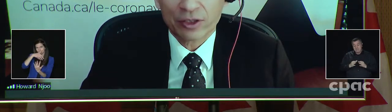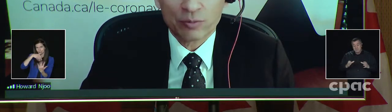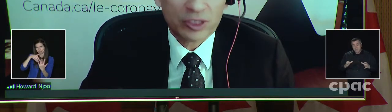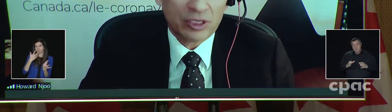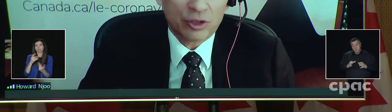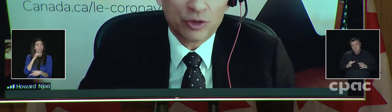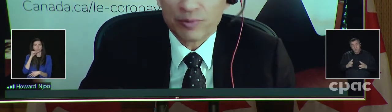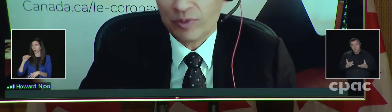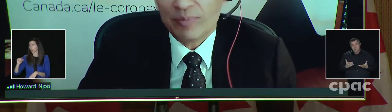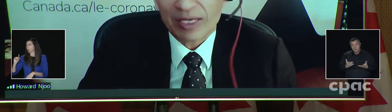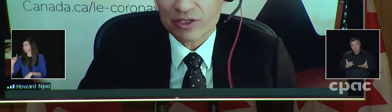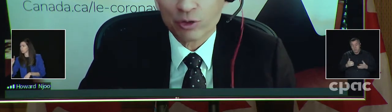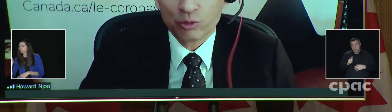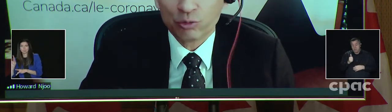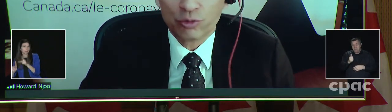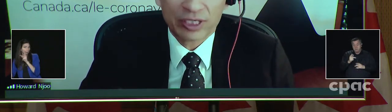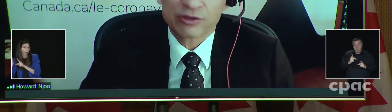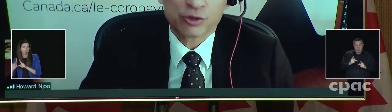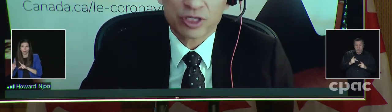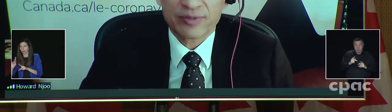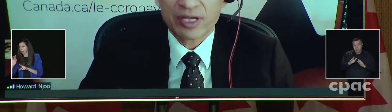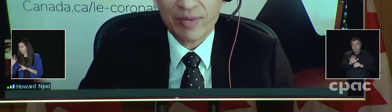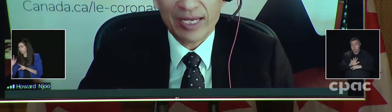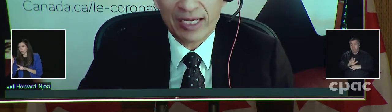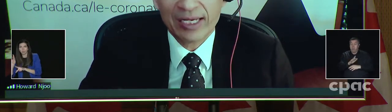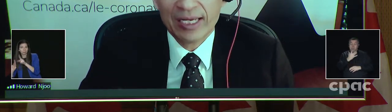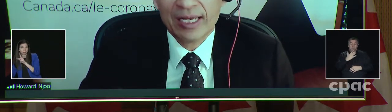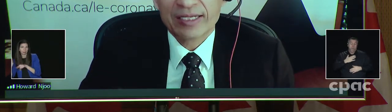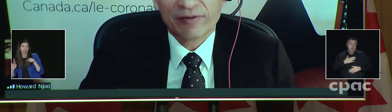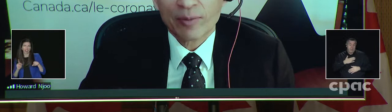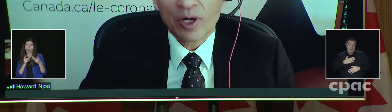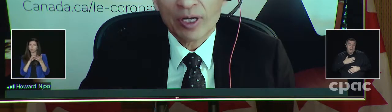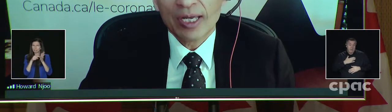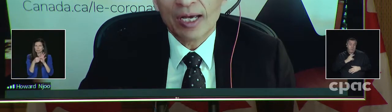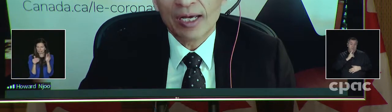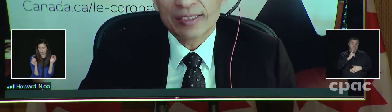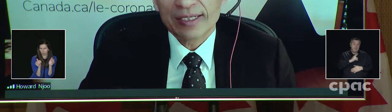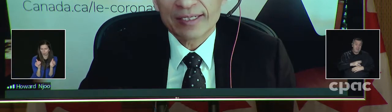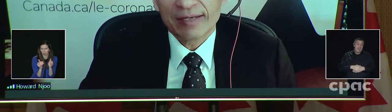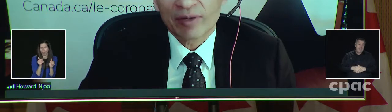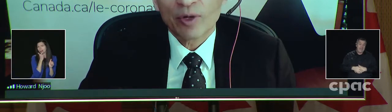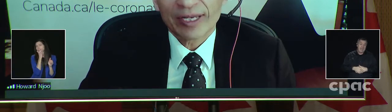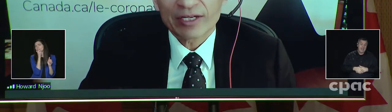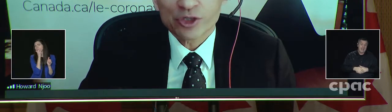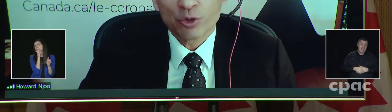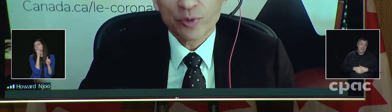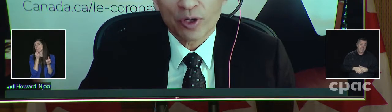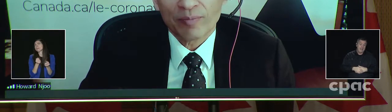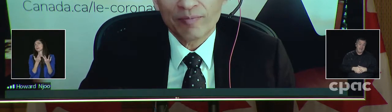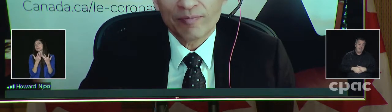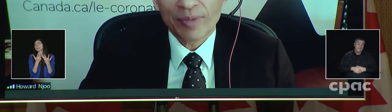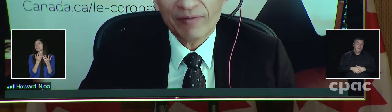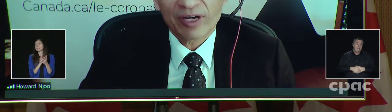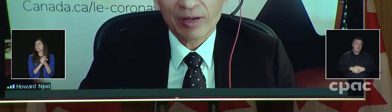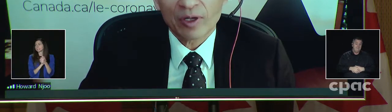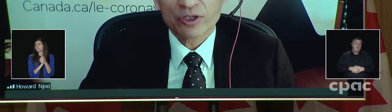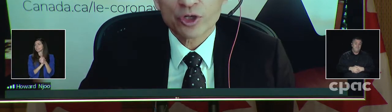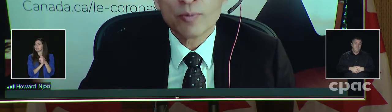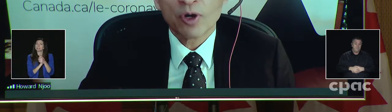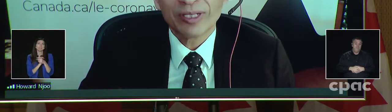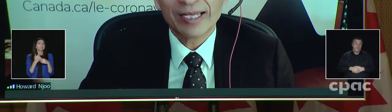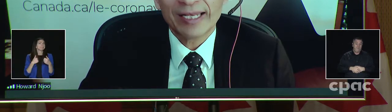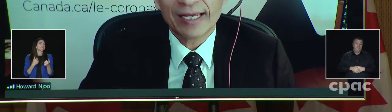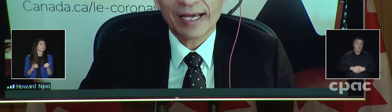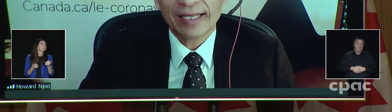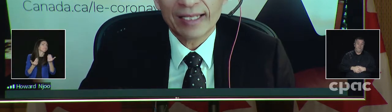peut-être 10 personnes ou quelque chose comme ça, mais c'est vraiment quelque chose pour pas vraiment